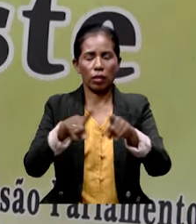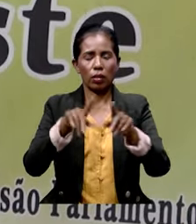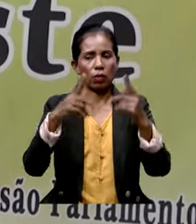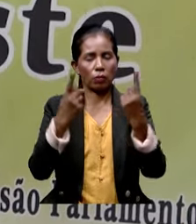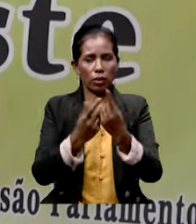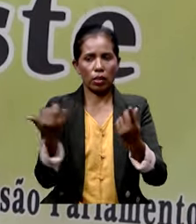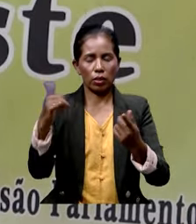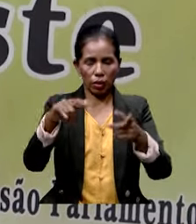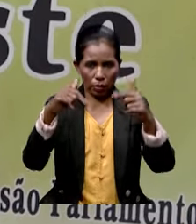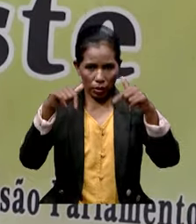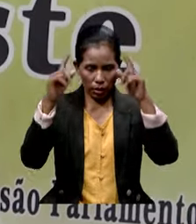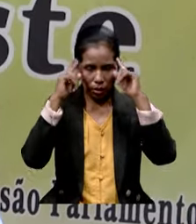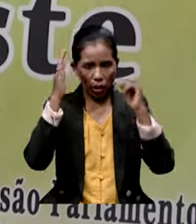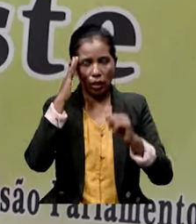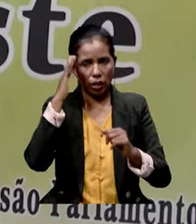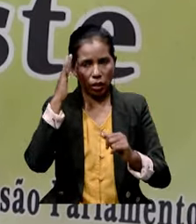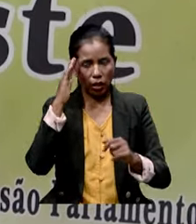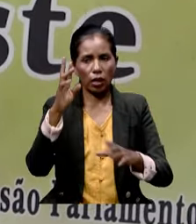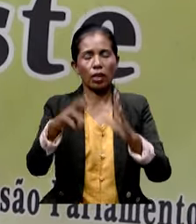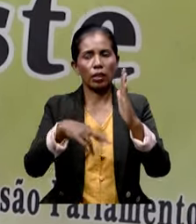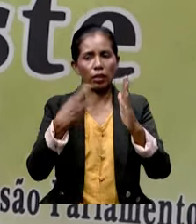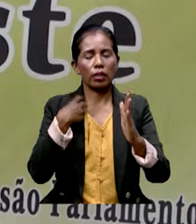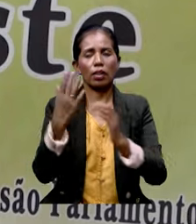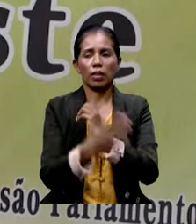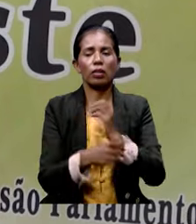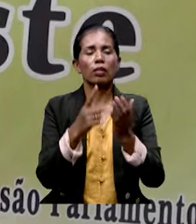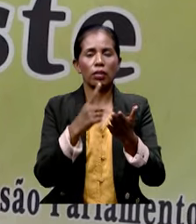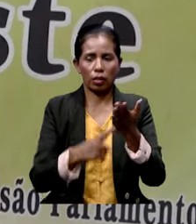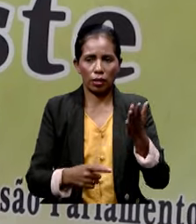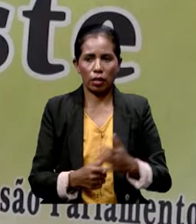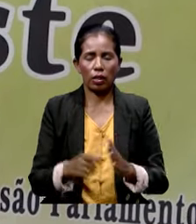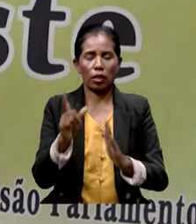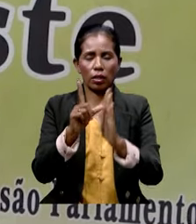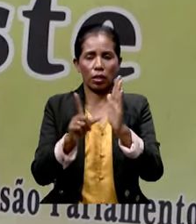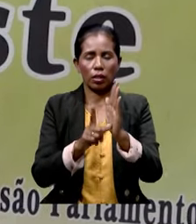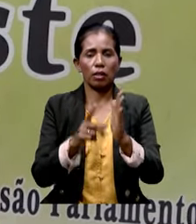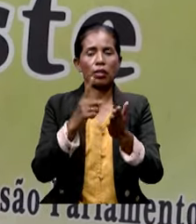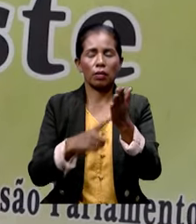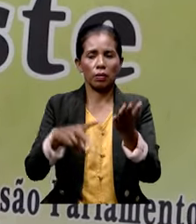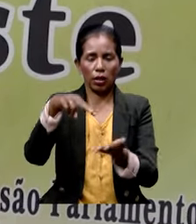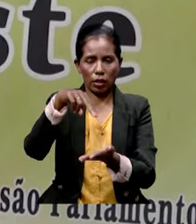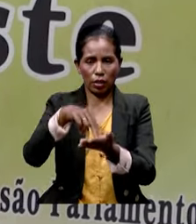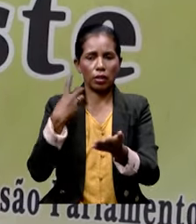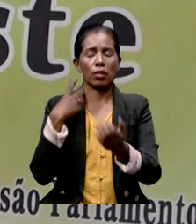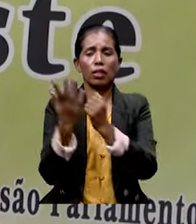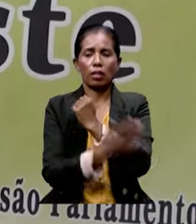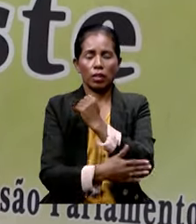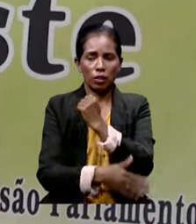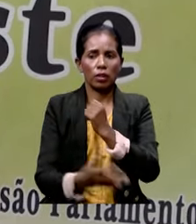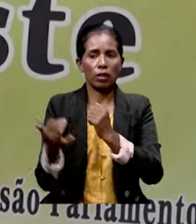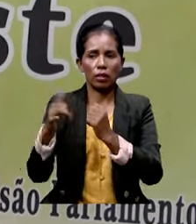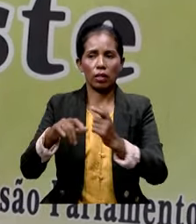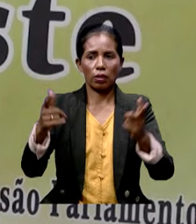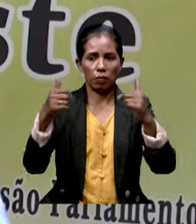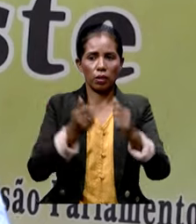iya nemu sirah katanya orang kata regres iya itu nih rai ini sudah lei sudah maka establish iya orang hitnya rai si sirah mas mai tenang